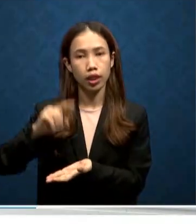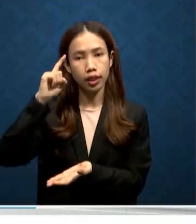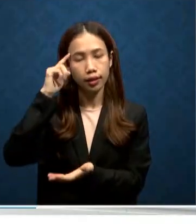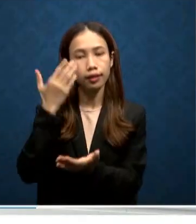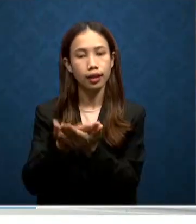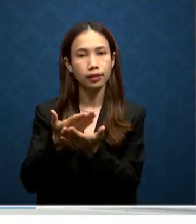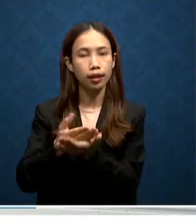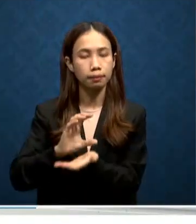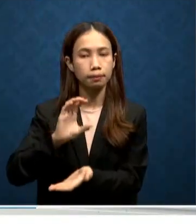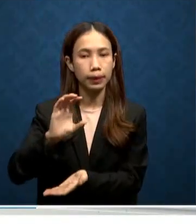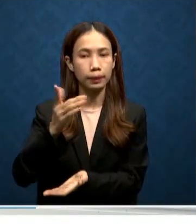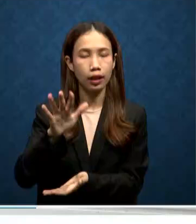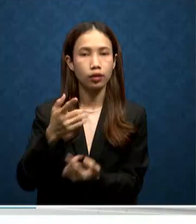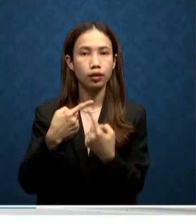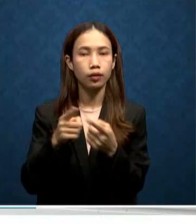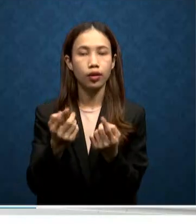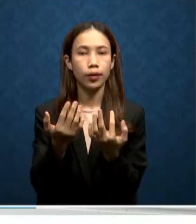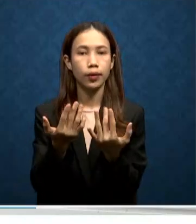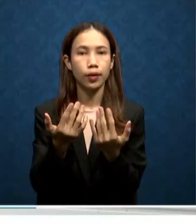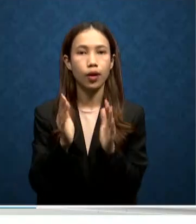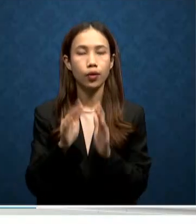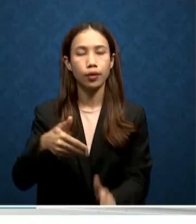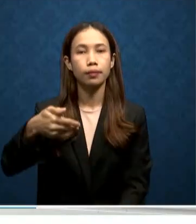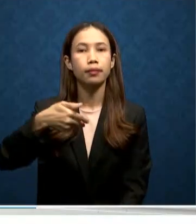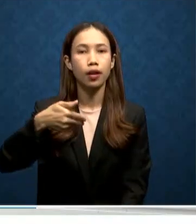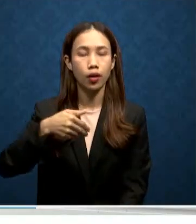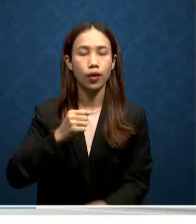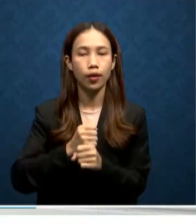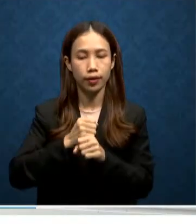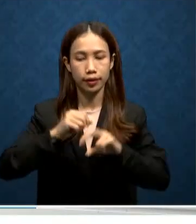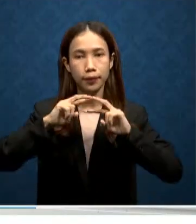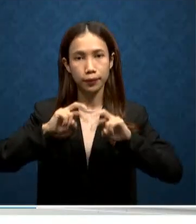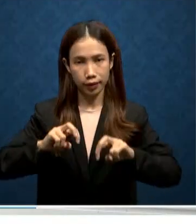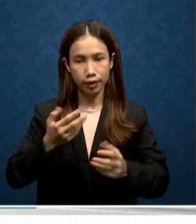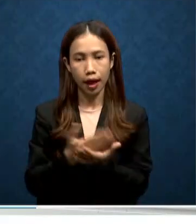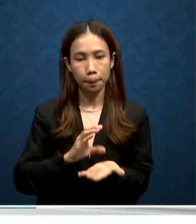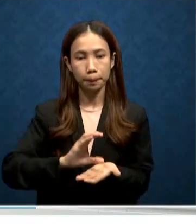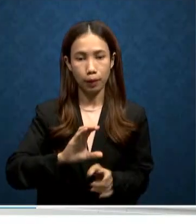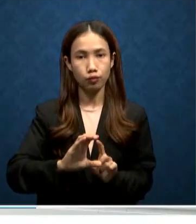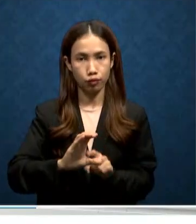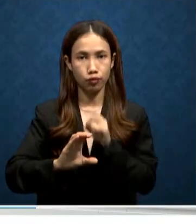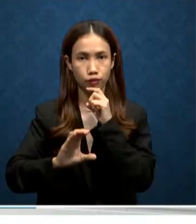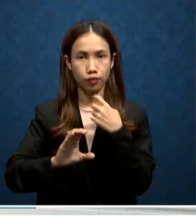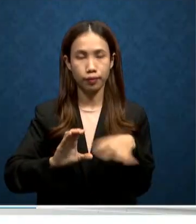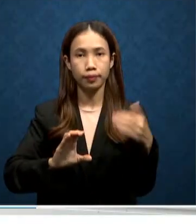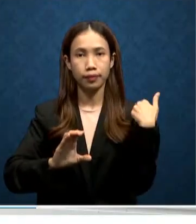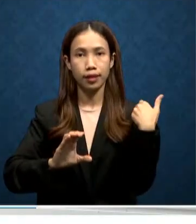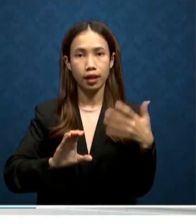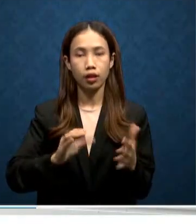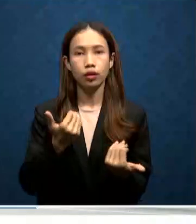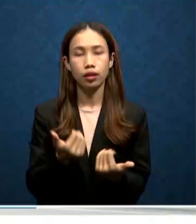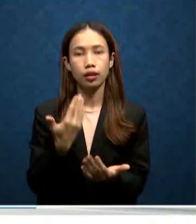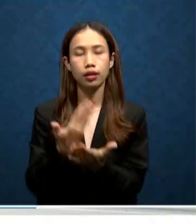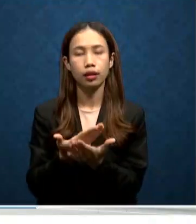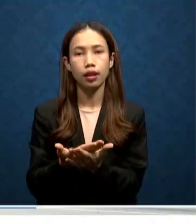ไว้แล้วรอคนที่จะมาขอทุนเพื่อไปทำการวิจัยนะครับที่ที่มีอยู่ตอนนี้